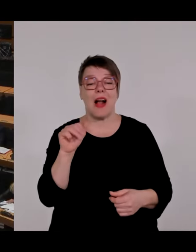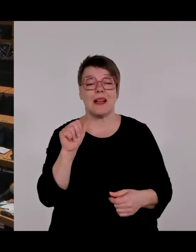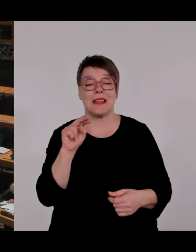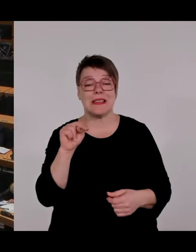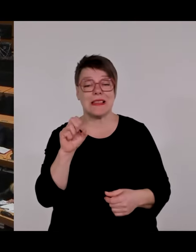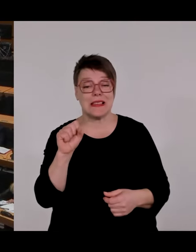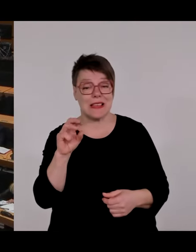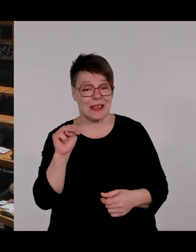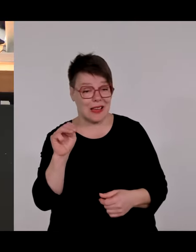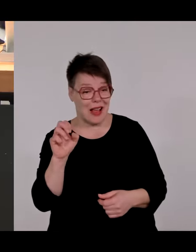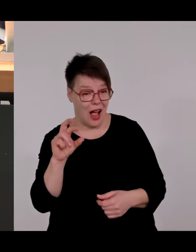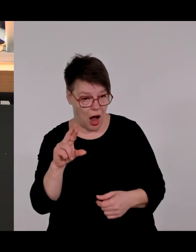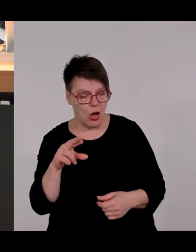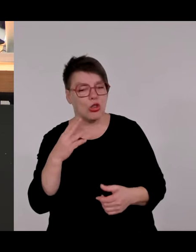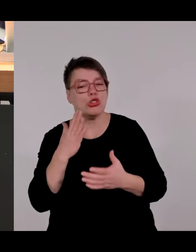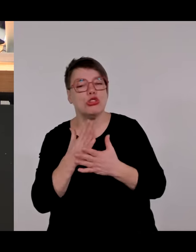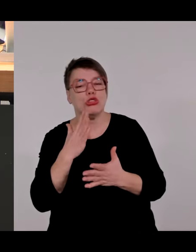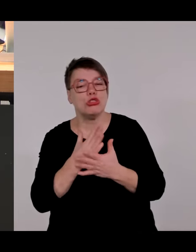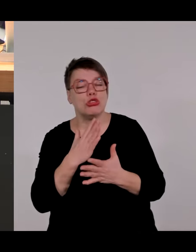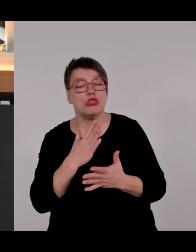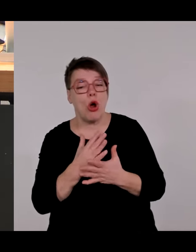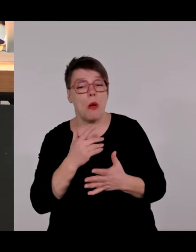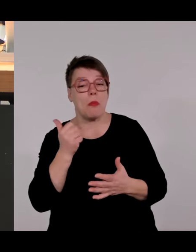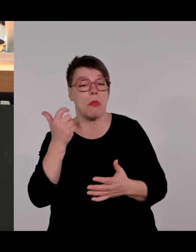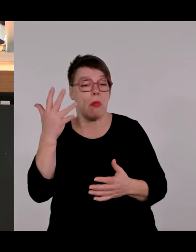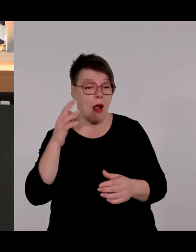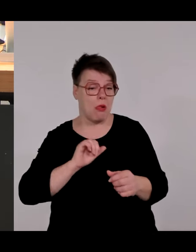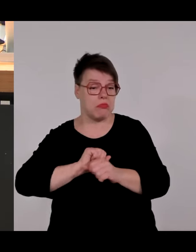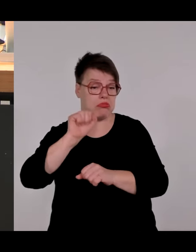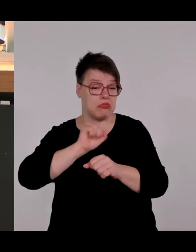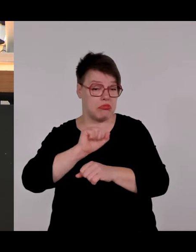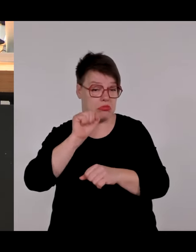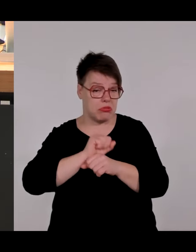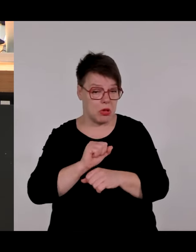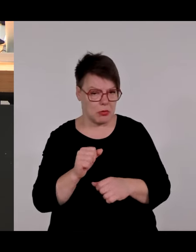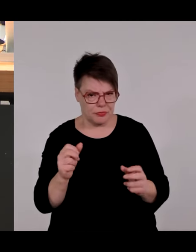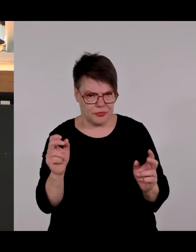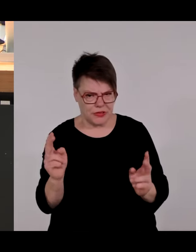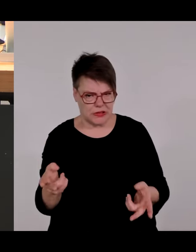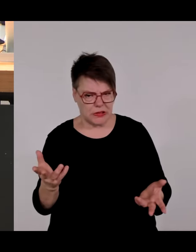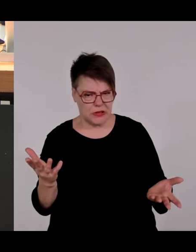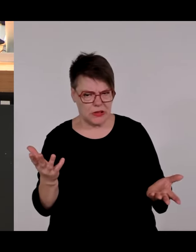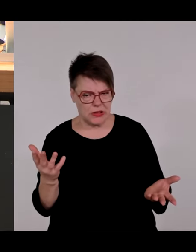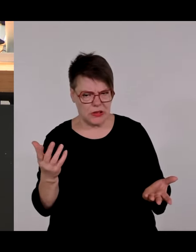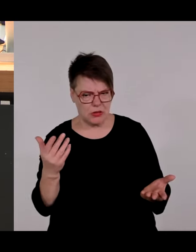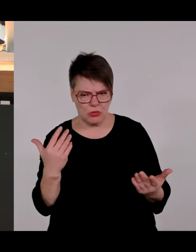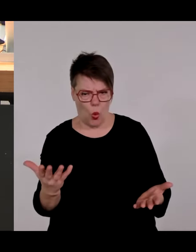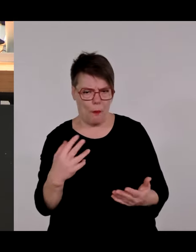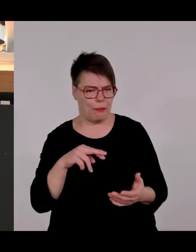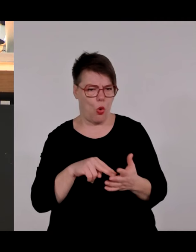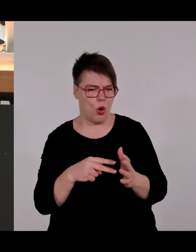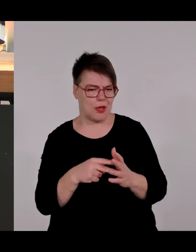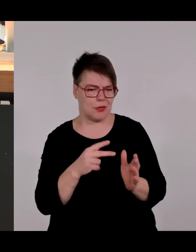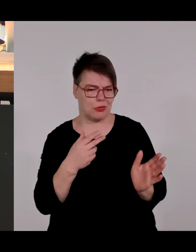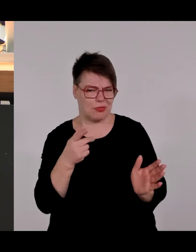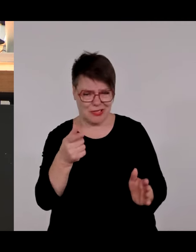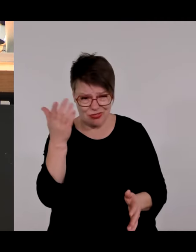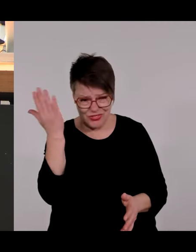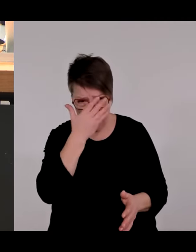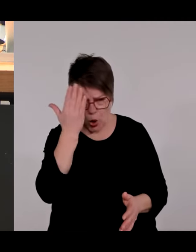Applaus 2015 wurde unter der Administration im Land Berlin, unter SPD und CDU, unter dem damaligen